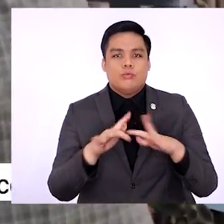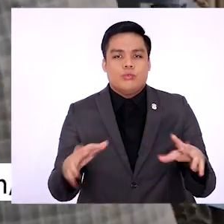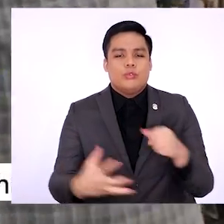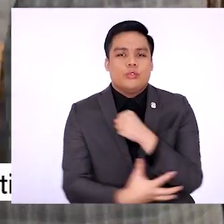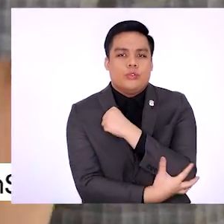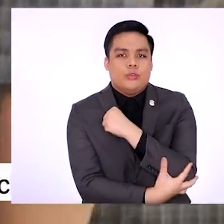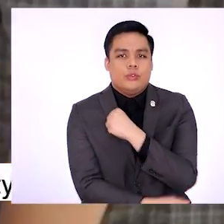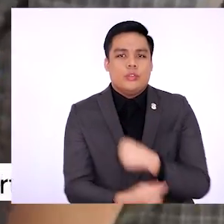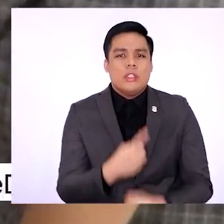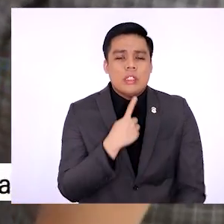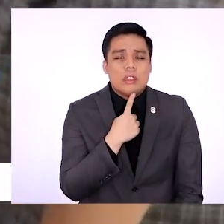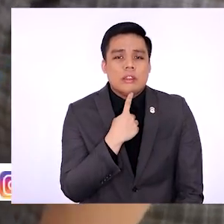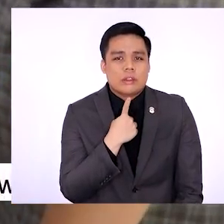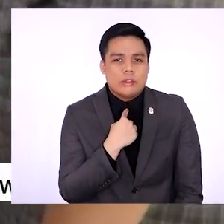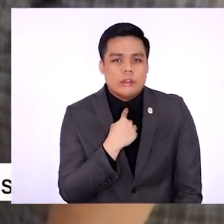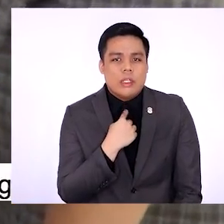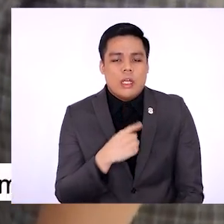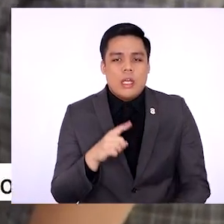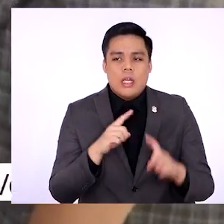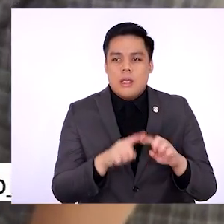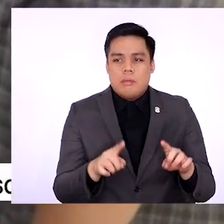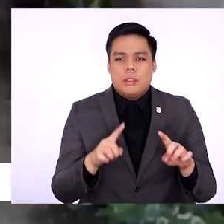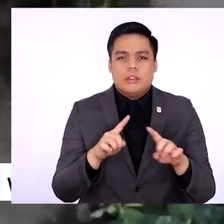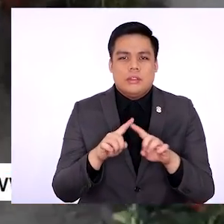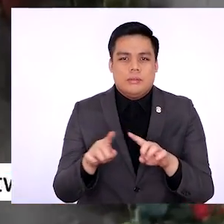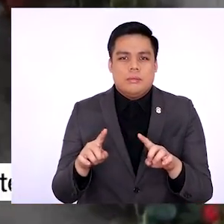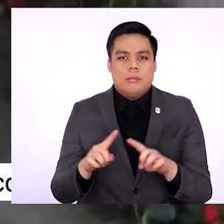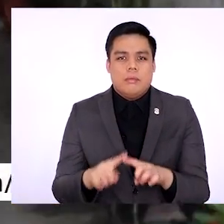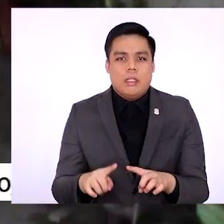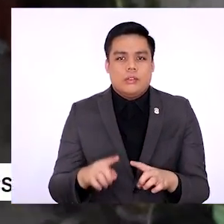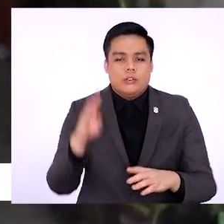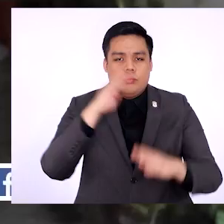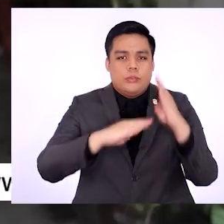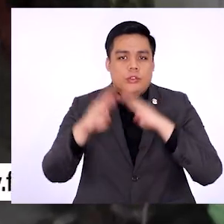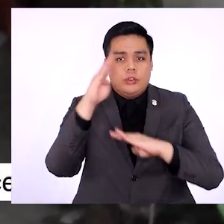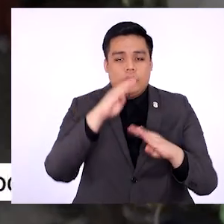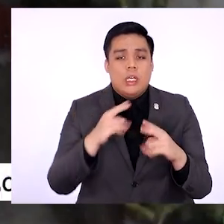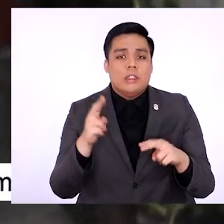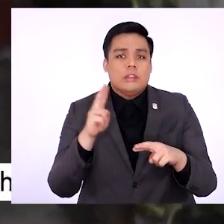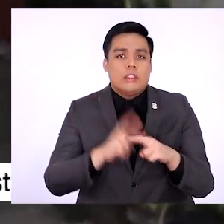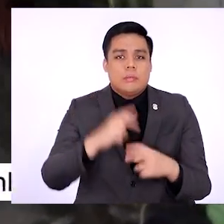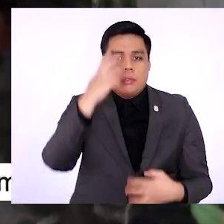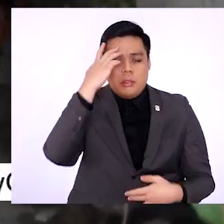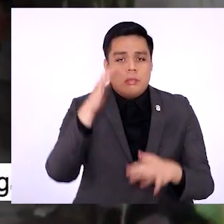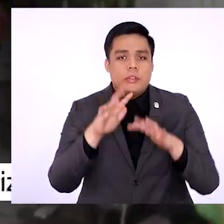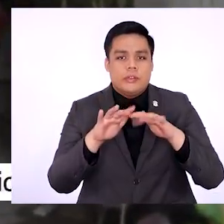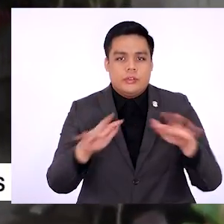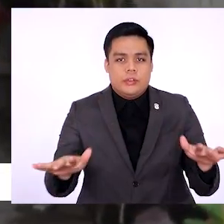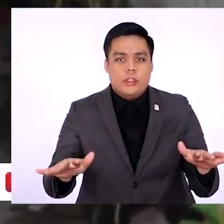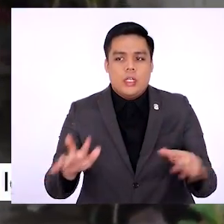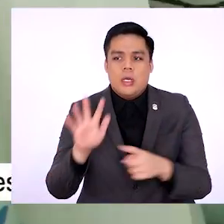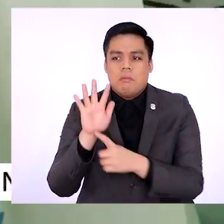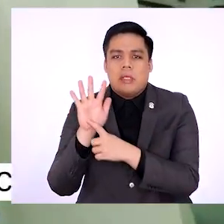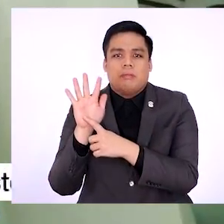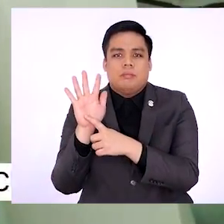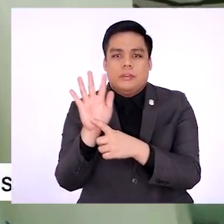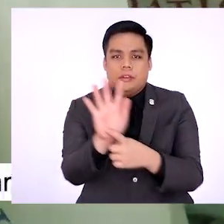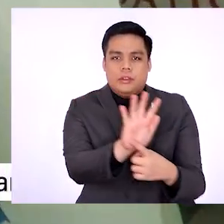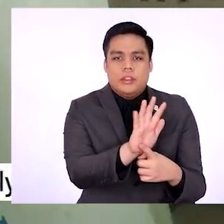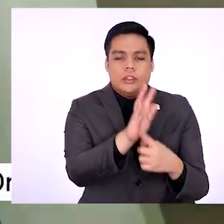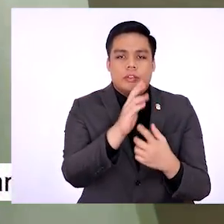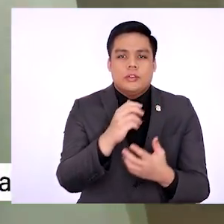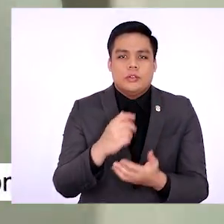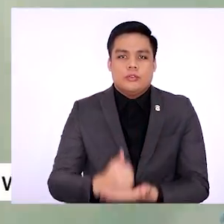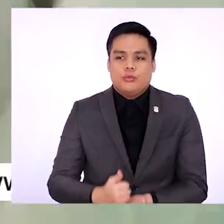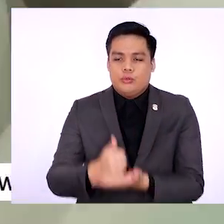kahirapan, kagutom at iba't ibang mga suliranin, idagdag pa ang pandemya, ay higit na nagpapakita na ang diwa ng